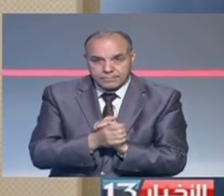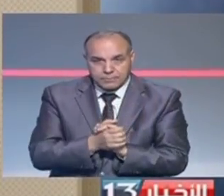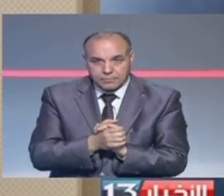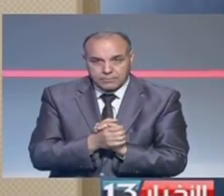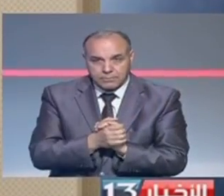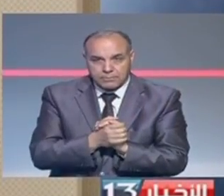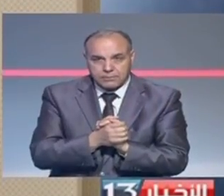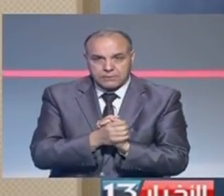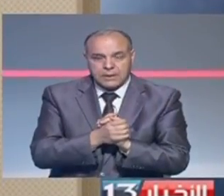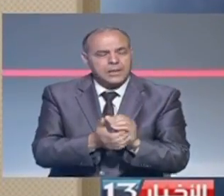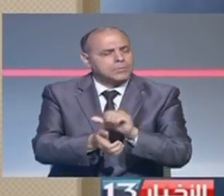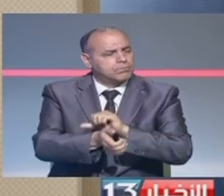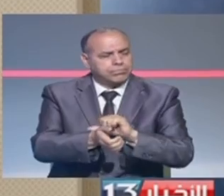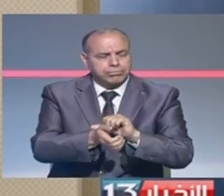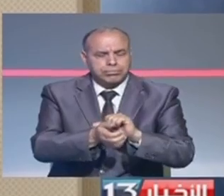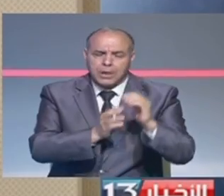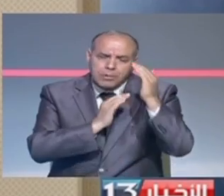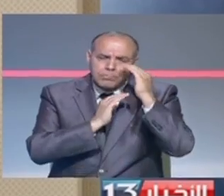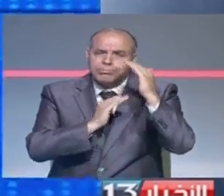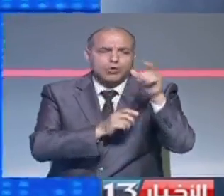بجراح وامجد